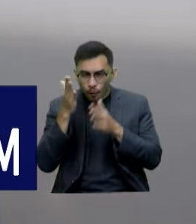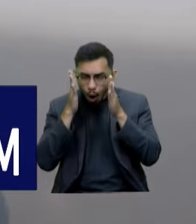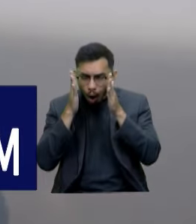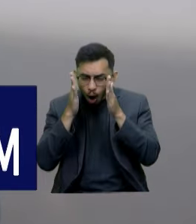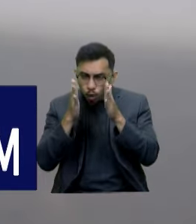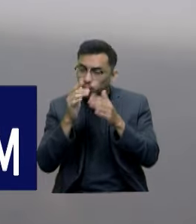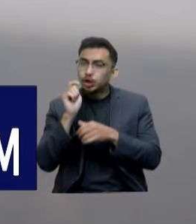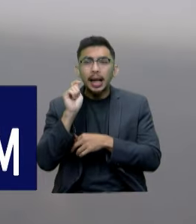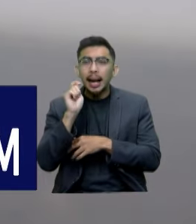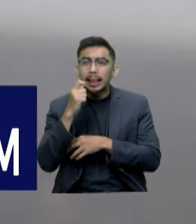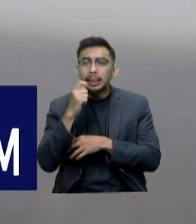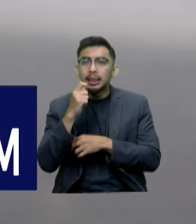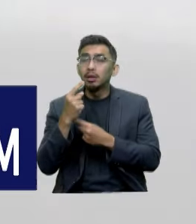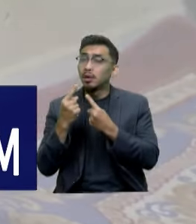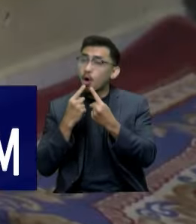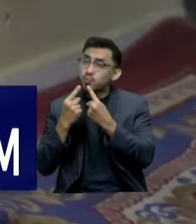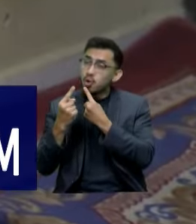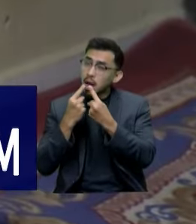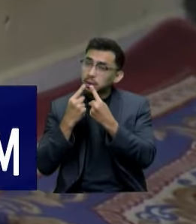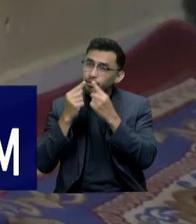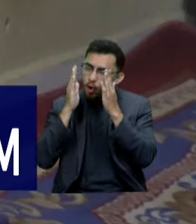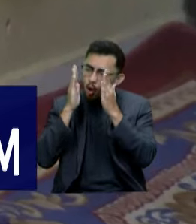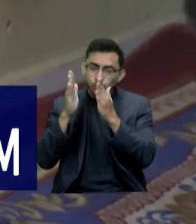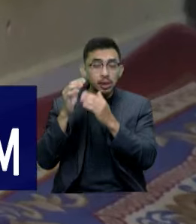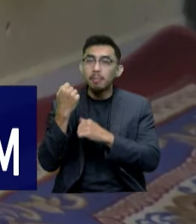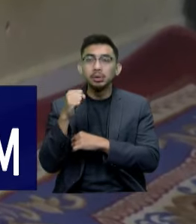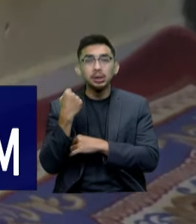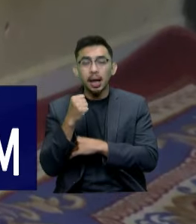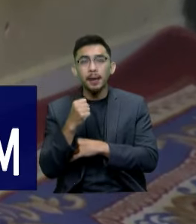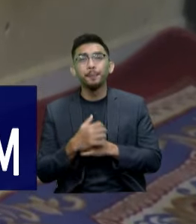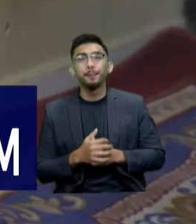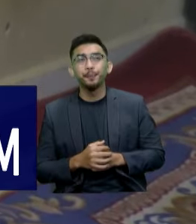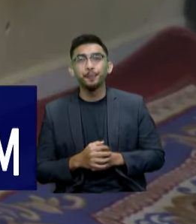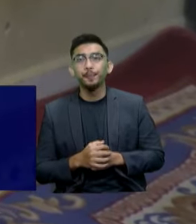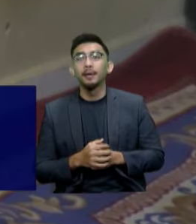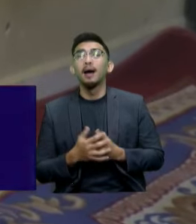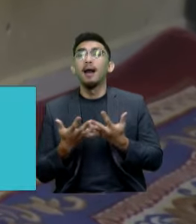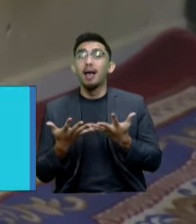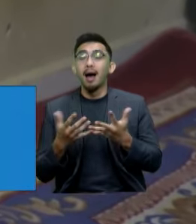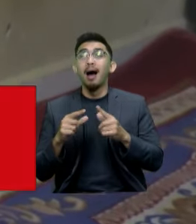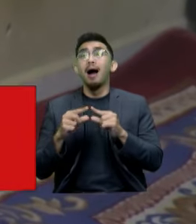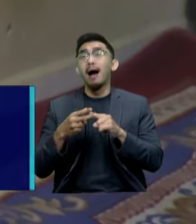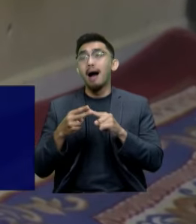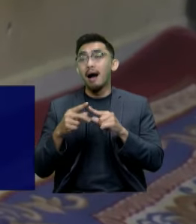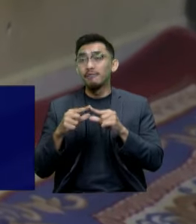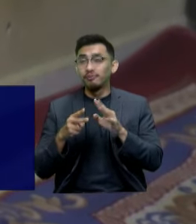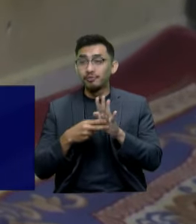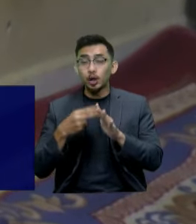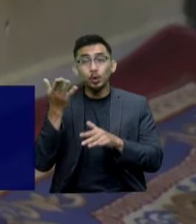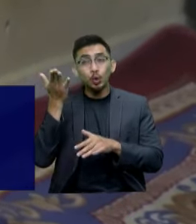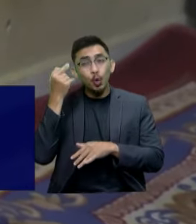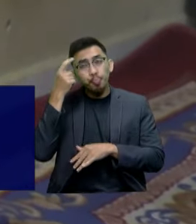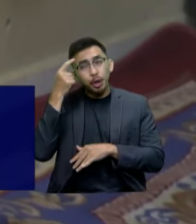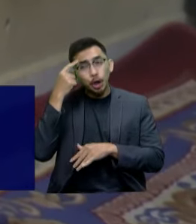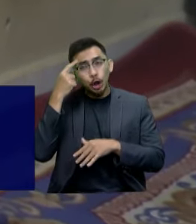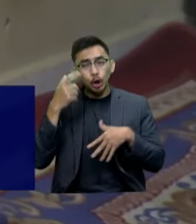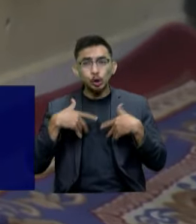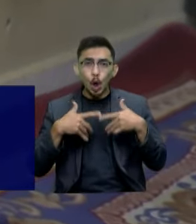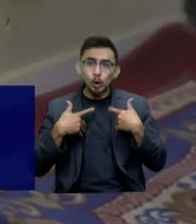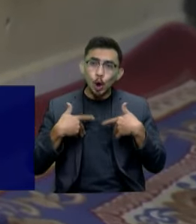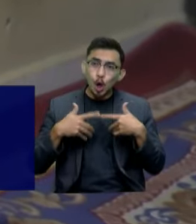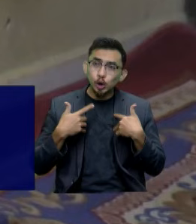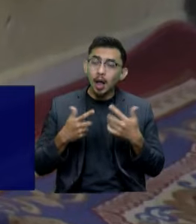diajak berkomunikasi. Masih percaya nggak, Arfan tuh nggak seperti apa yang orang-orang bilang gitu. Insya Allah Arfan